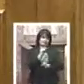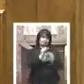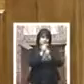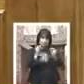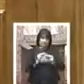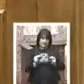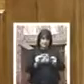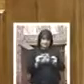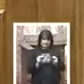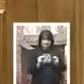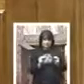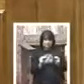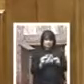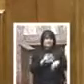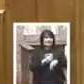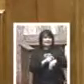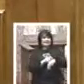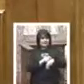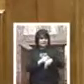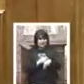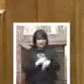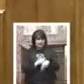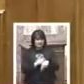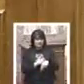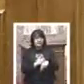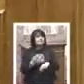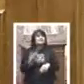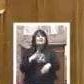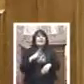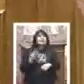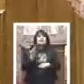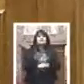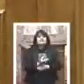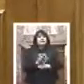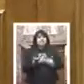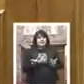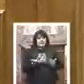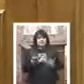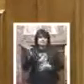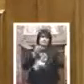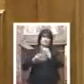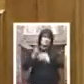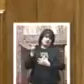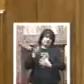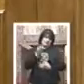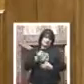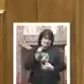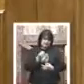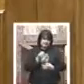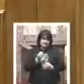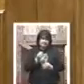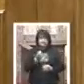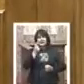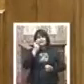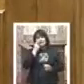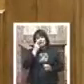Συνεπώς, την ίδια στιγμή που το κεφαλαιόδες ζητούμενο, δικό σας αυτό το επιχείρημα κύριε Υπουργέ, είναι να